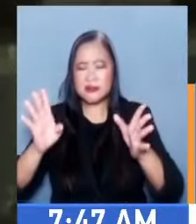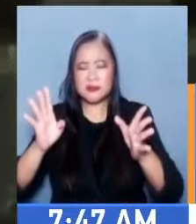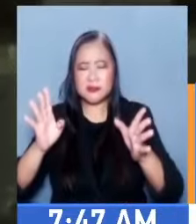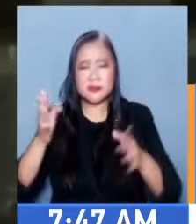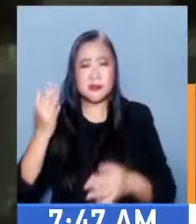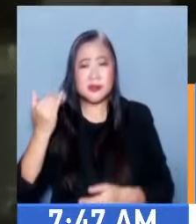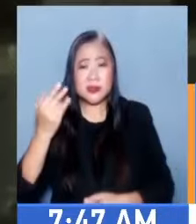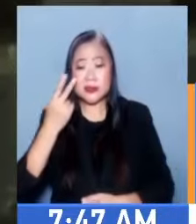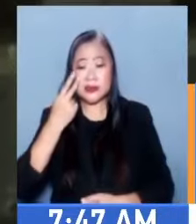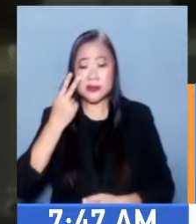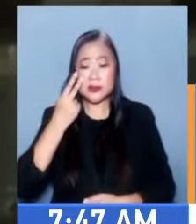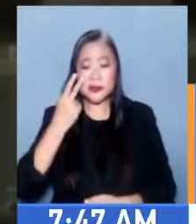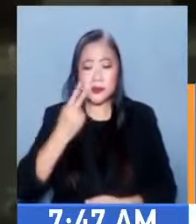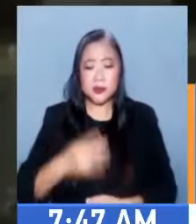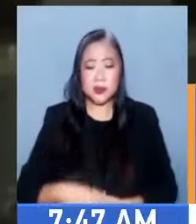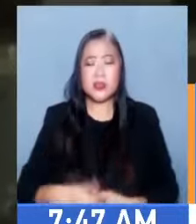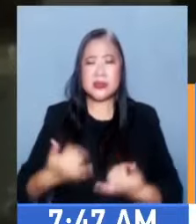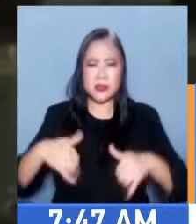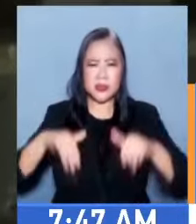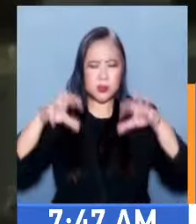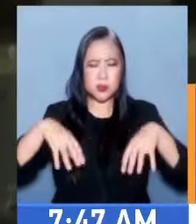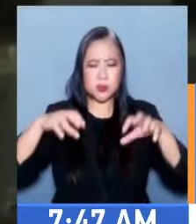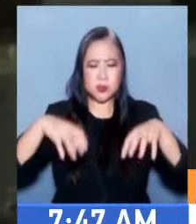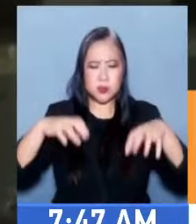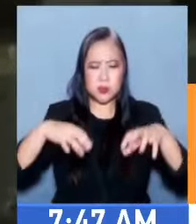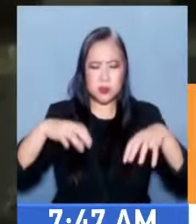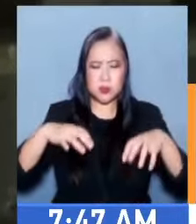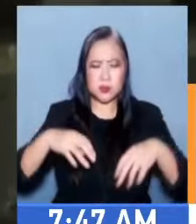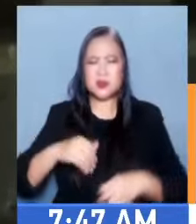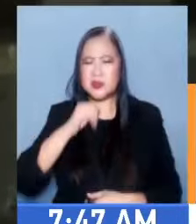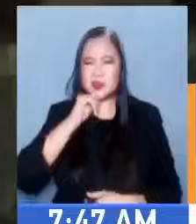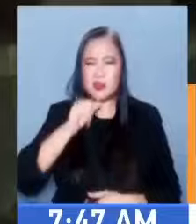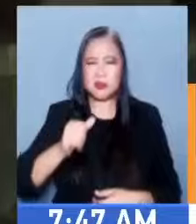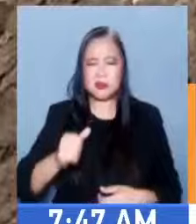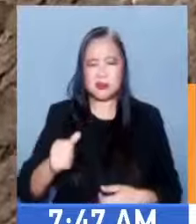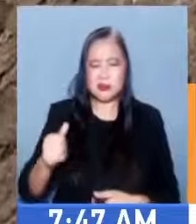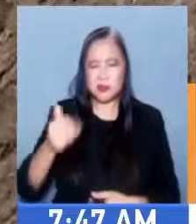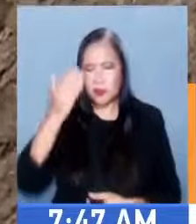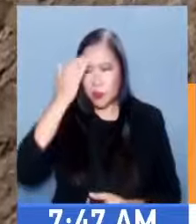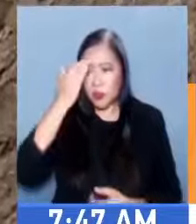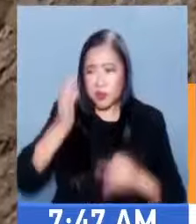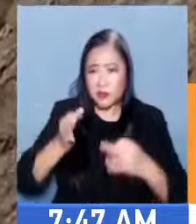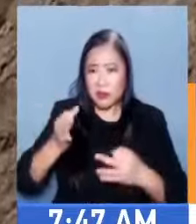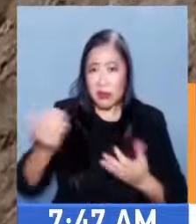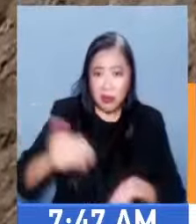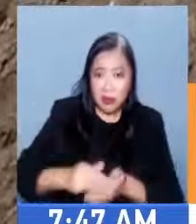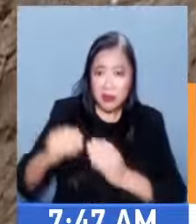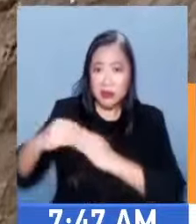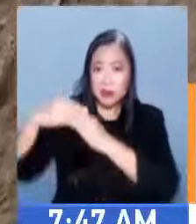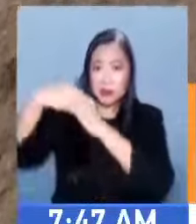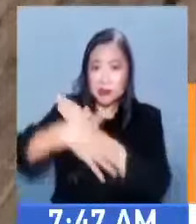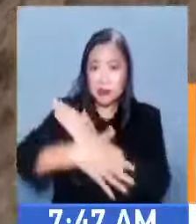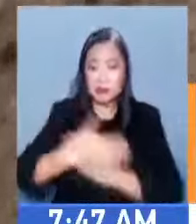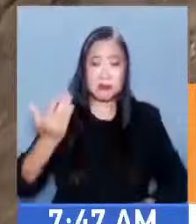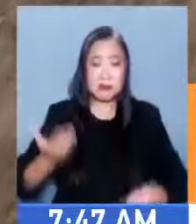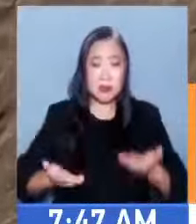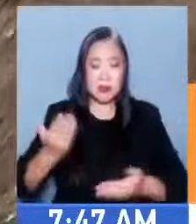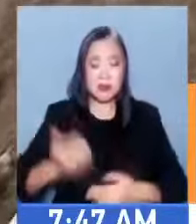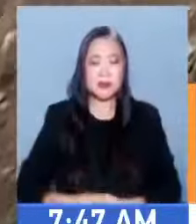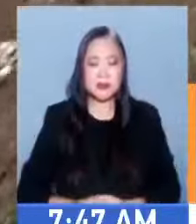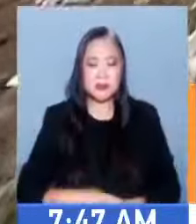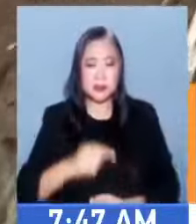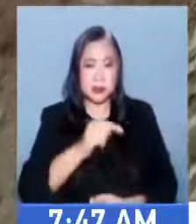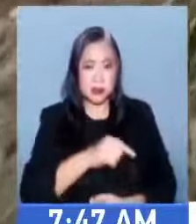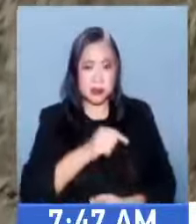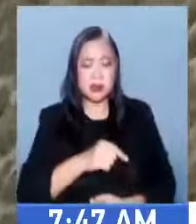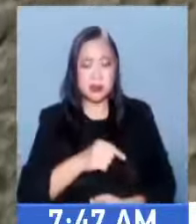natin na umuulan-ulan pa po so hindi po natin masasabi kung biglang mag-lunch light po uli mga kapuso dito sa bahaging ito ng daang pari na ganap ang